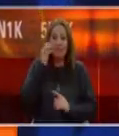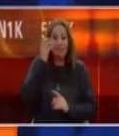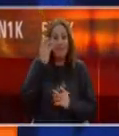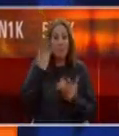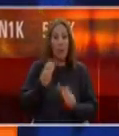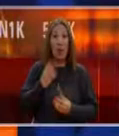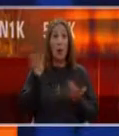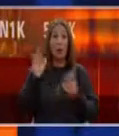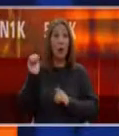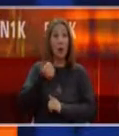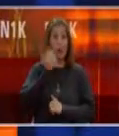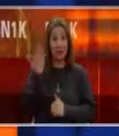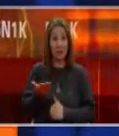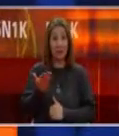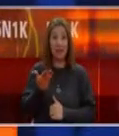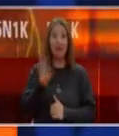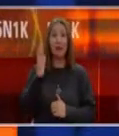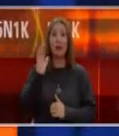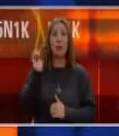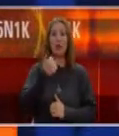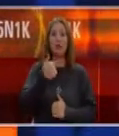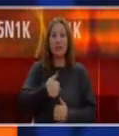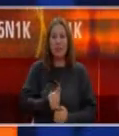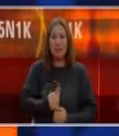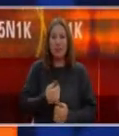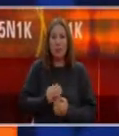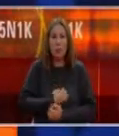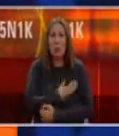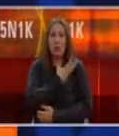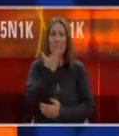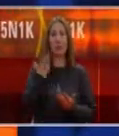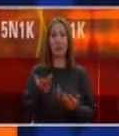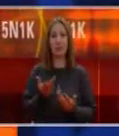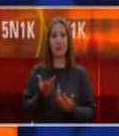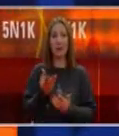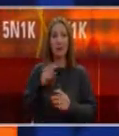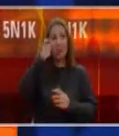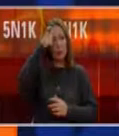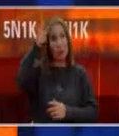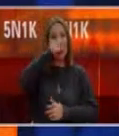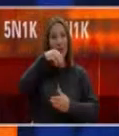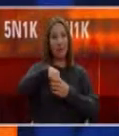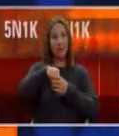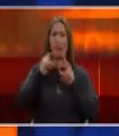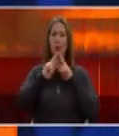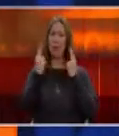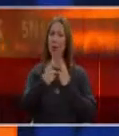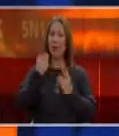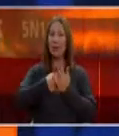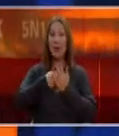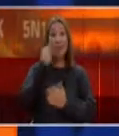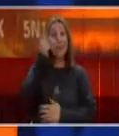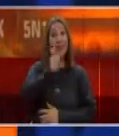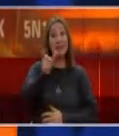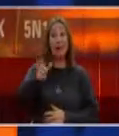Ama daha da önemlisi hakikaten içim umutla doluyor bir kere. Ülkem adına, dünya adına, insanlık